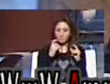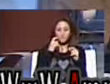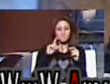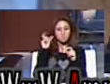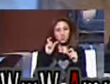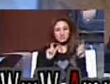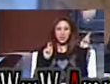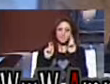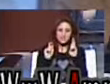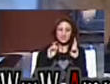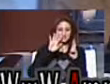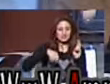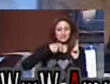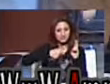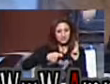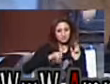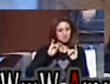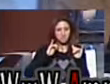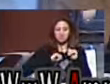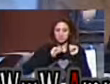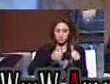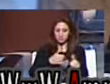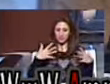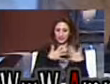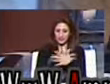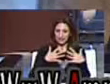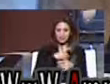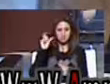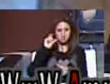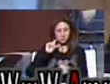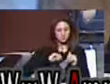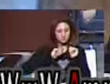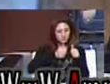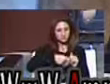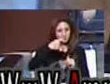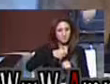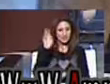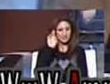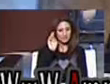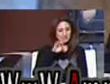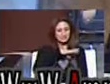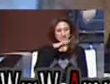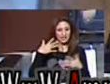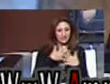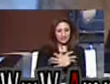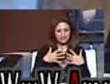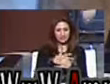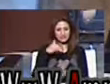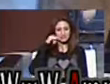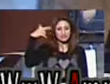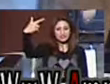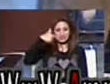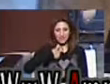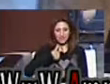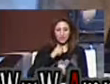المحبة تجسدت النهاردة في زيارة جميع المسلمين للإخوة المسيحيين والأقباط لتهنئتهم بالعيد. معنا على التليفون